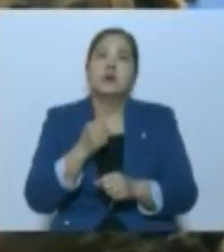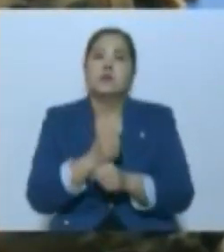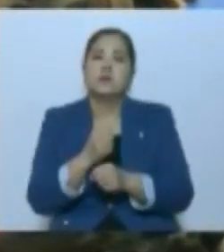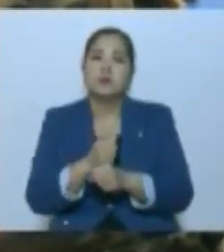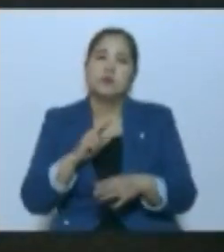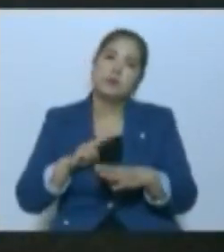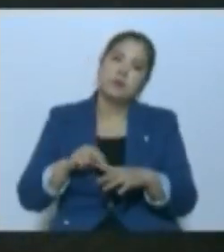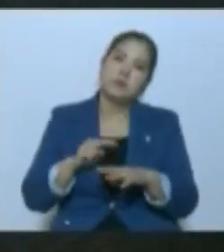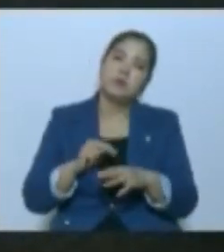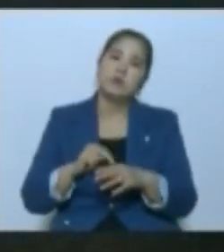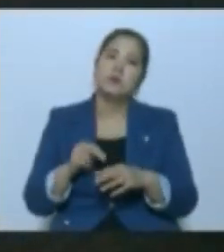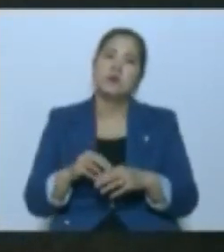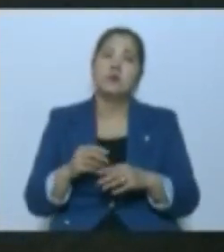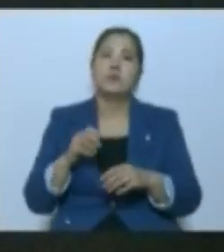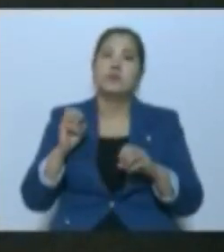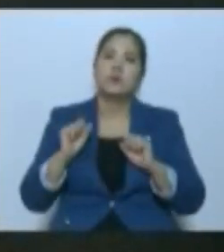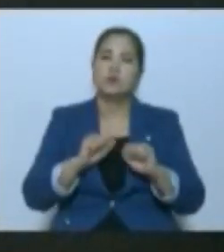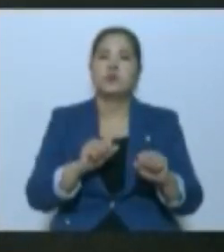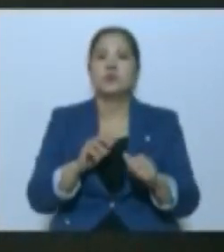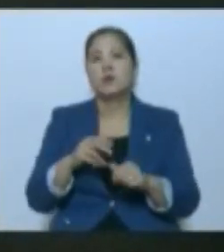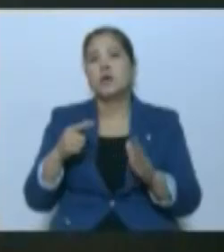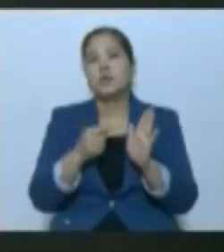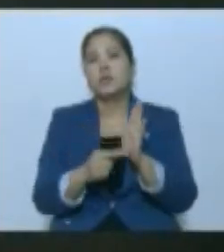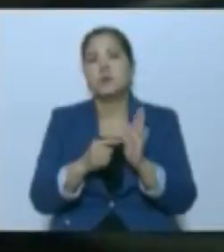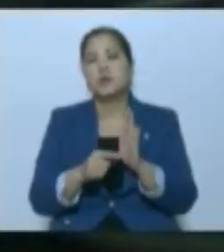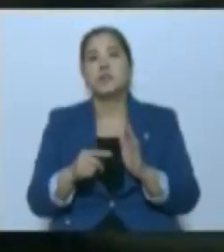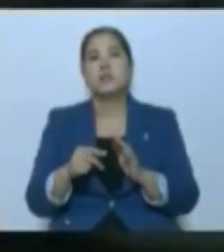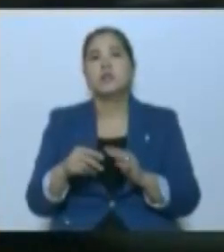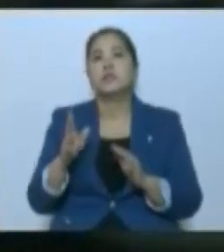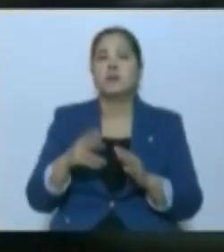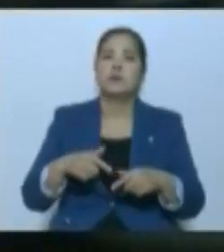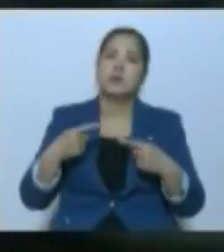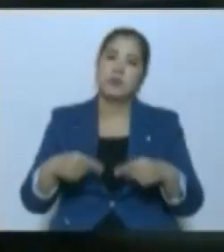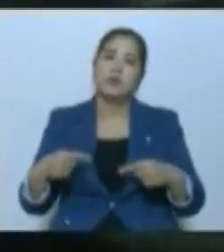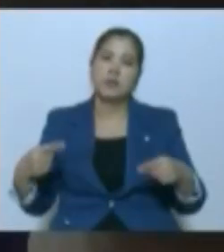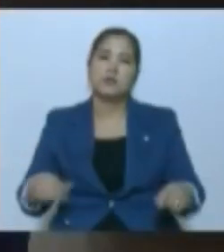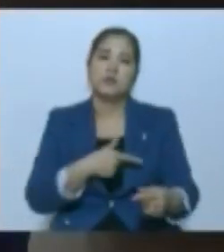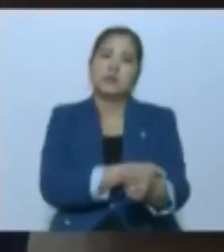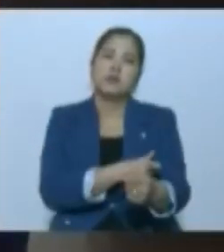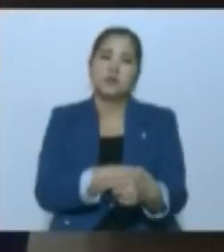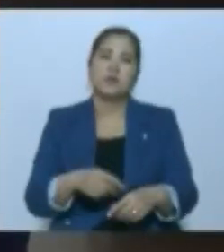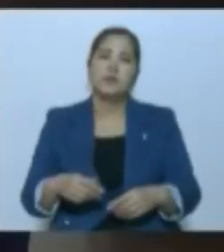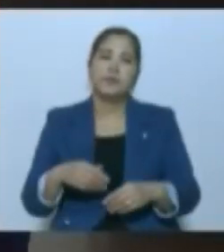департаменті 320 құқық бұзушылықты анықтады. 70 келіден астам түрлі есірткі тәркіленді.